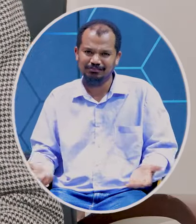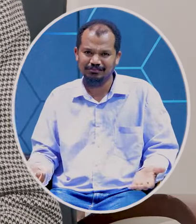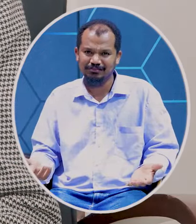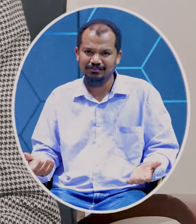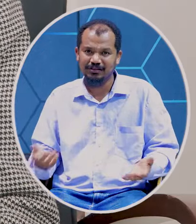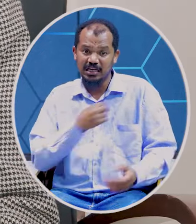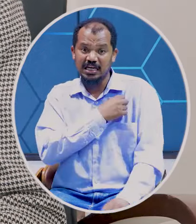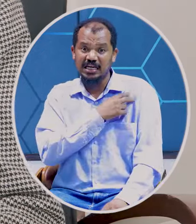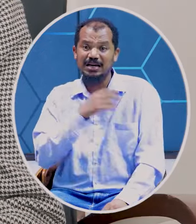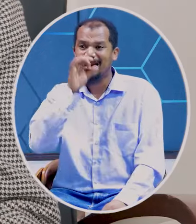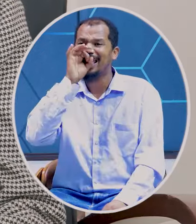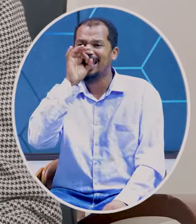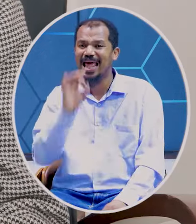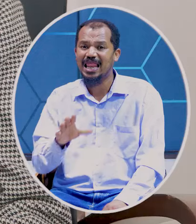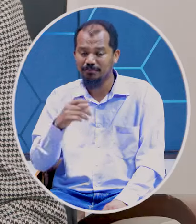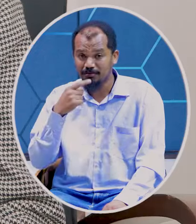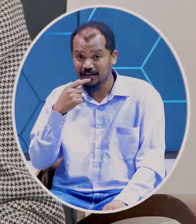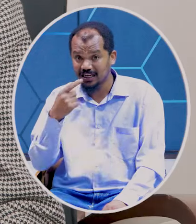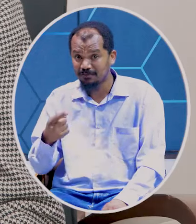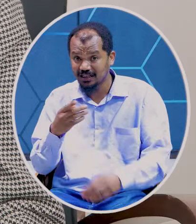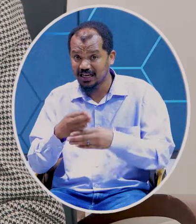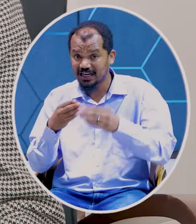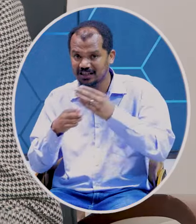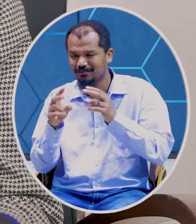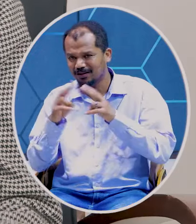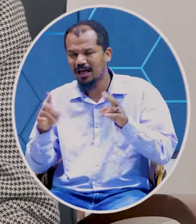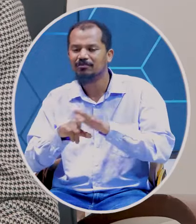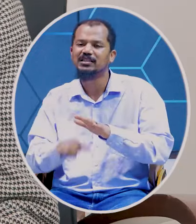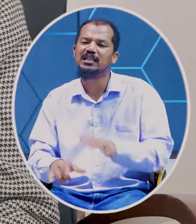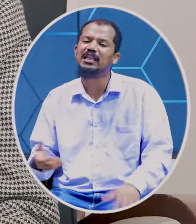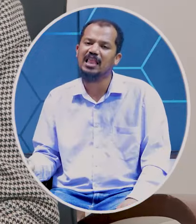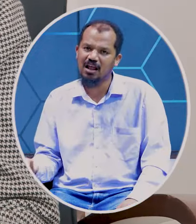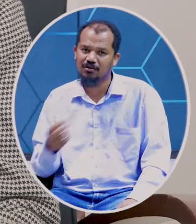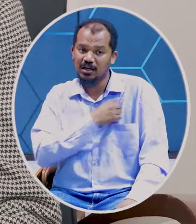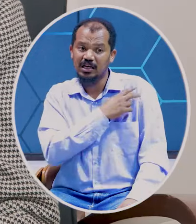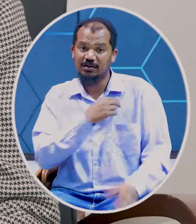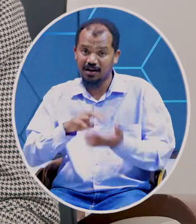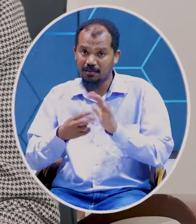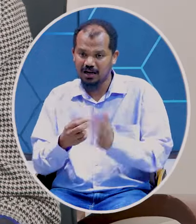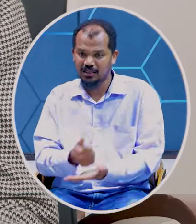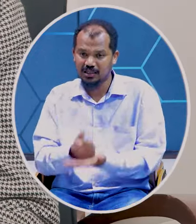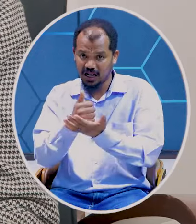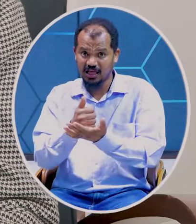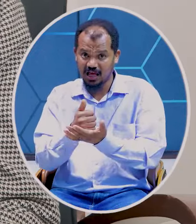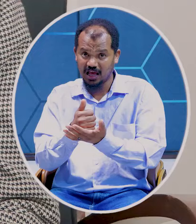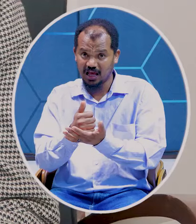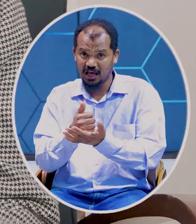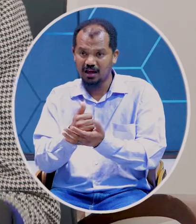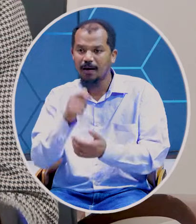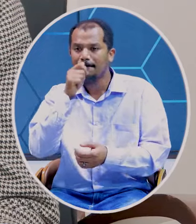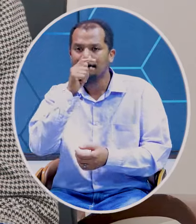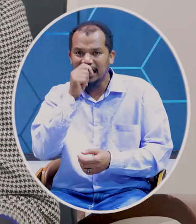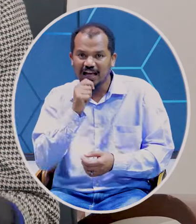ግን ህክምና የለም ምንልበት ደረጃ በጣም ዝቅተኛ ነው። እንደው ህክምና ማለት እርዳታ ማለት